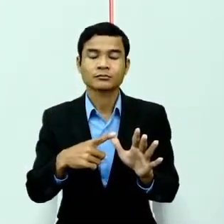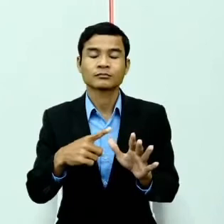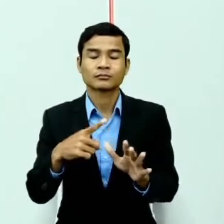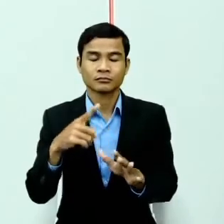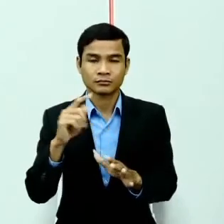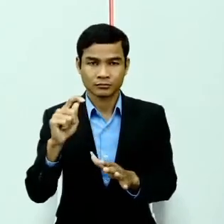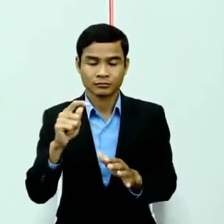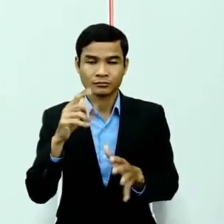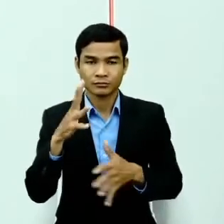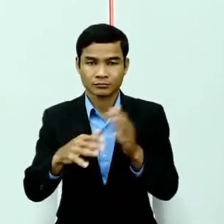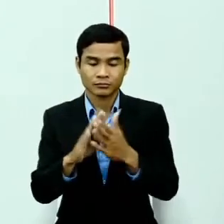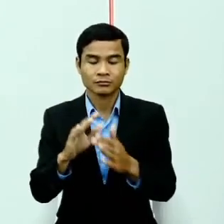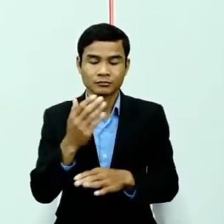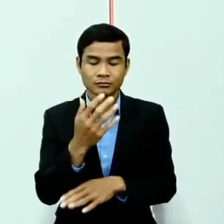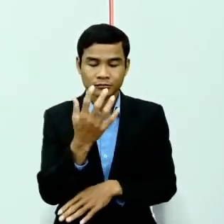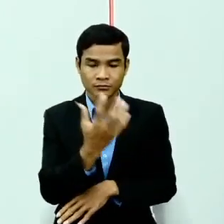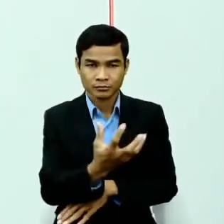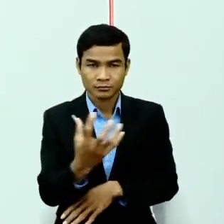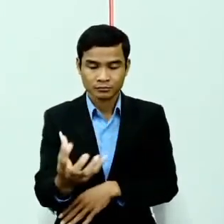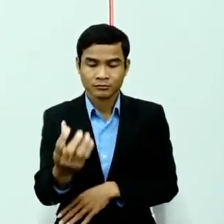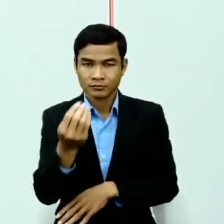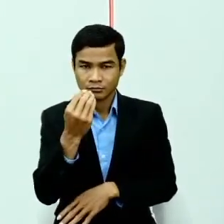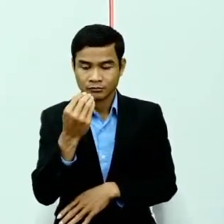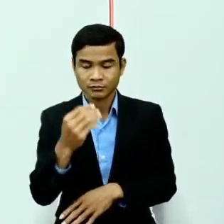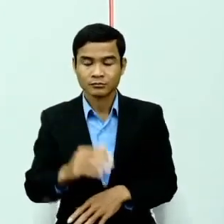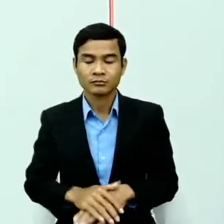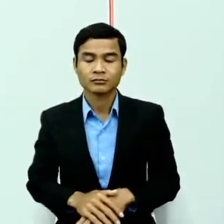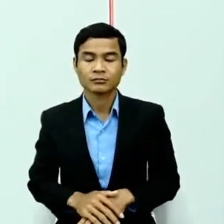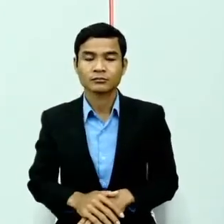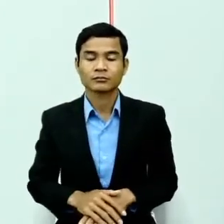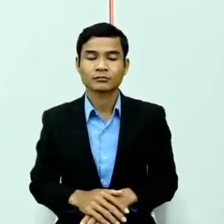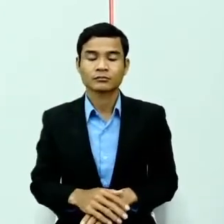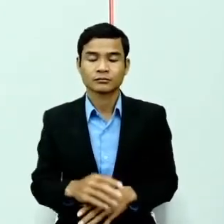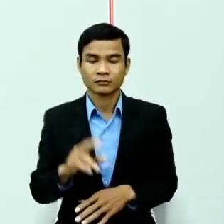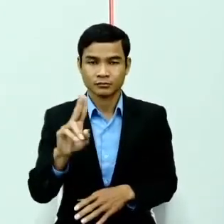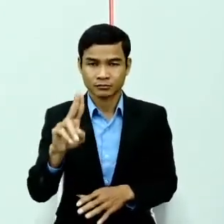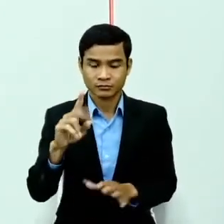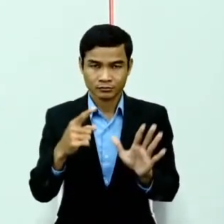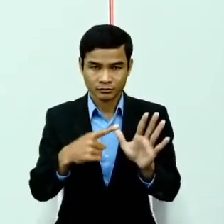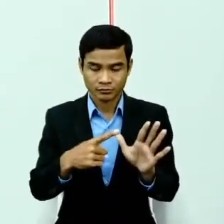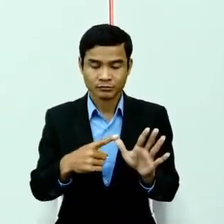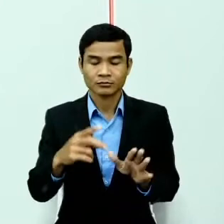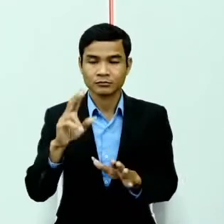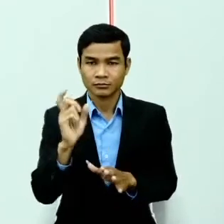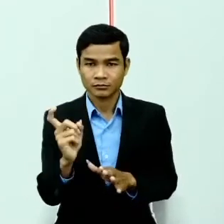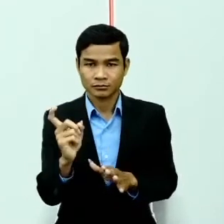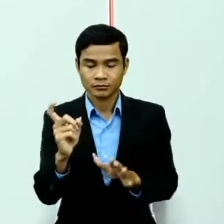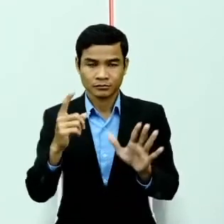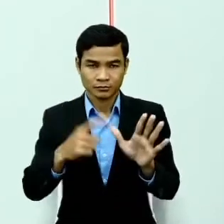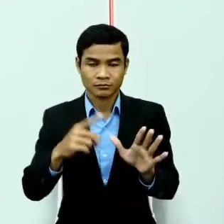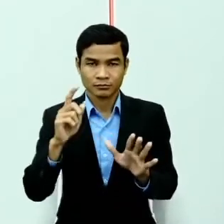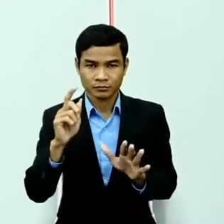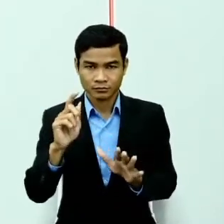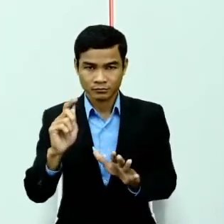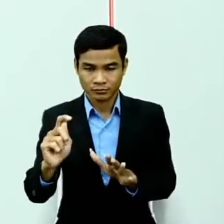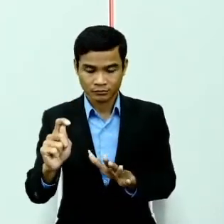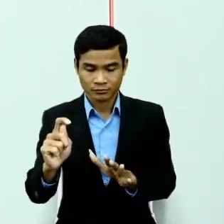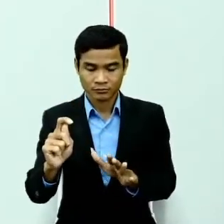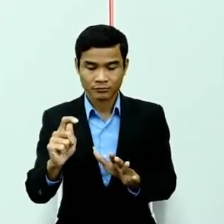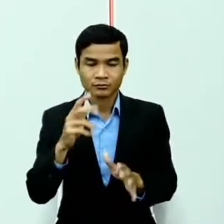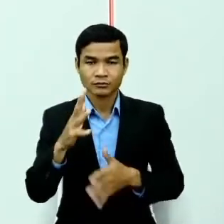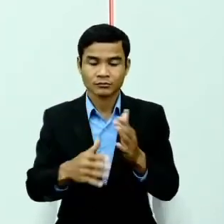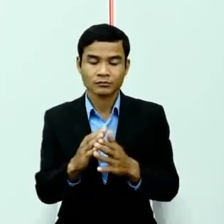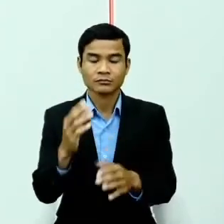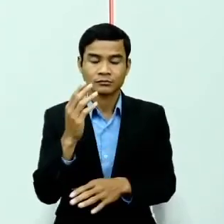a ha một đoàn tiết o á à ho á ha nâng rỡ